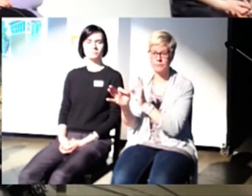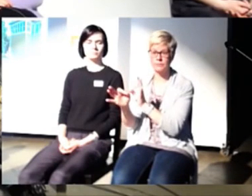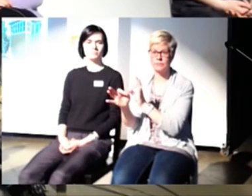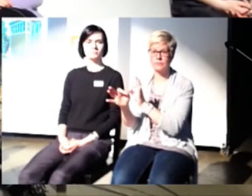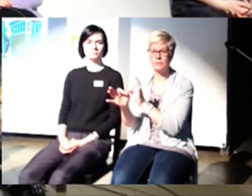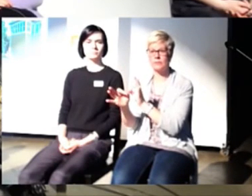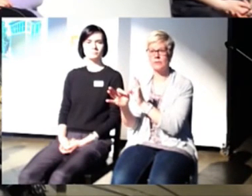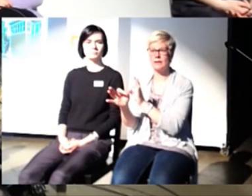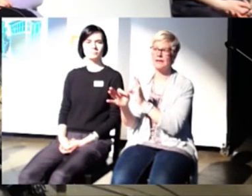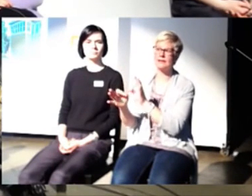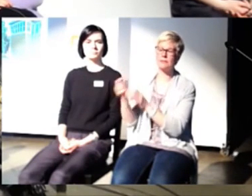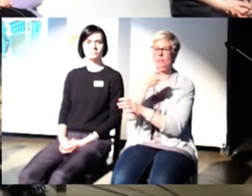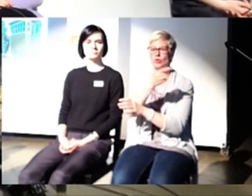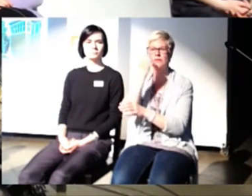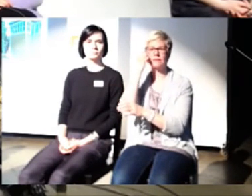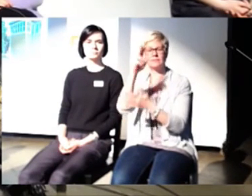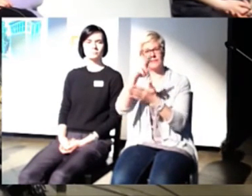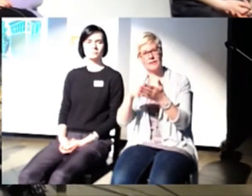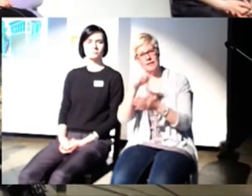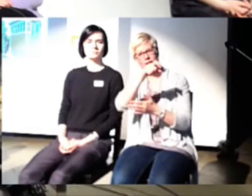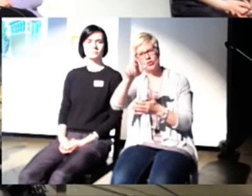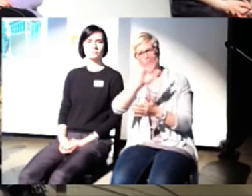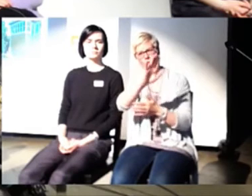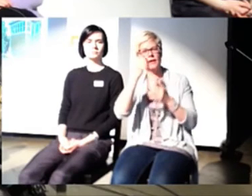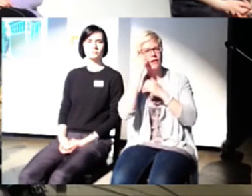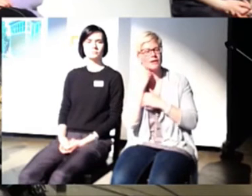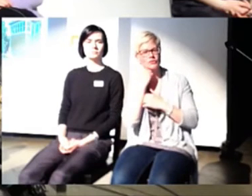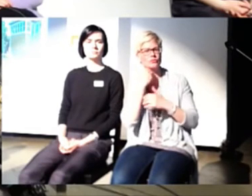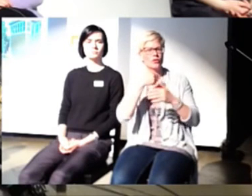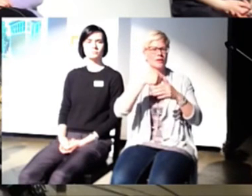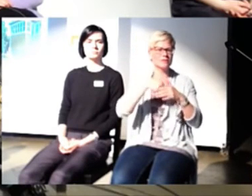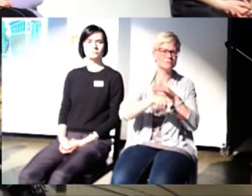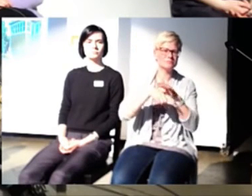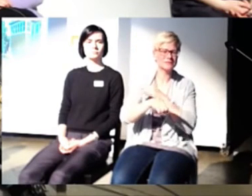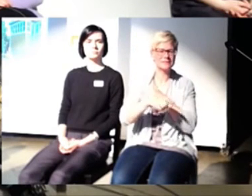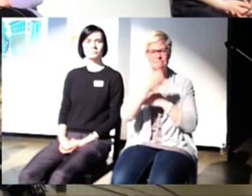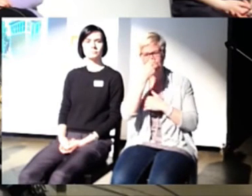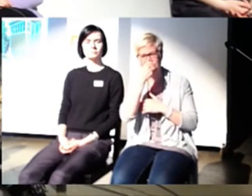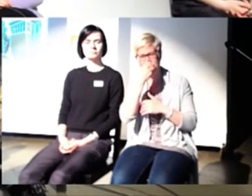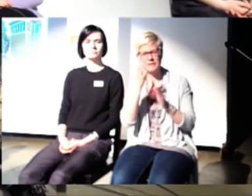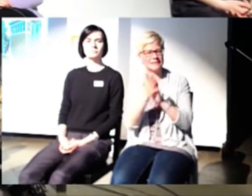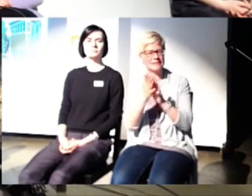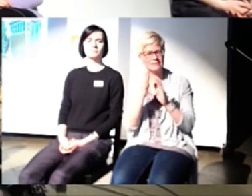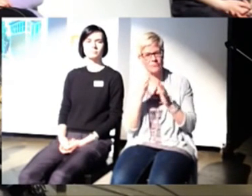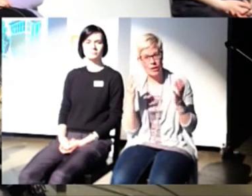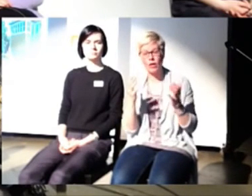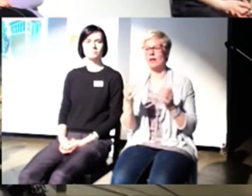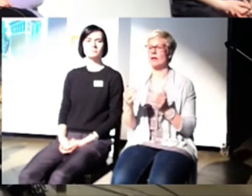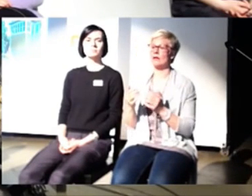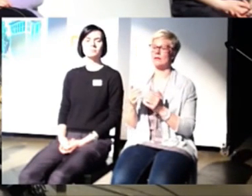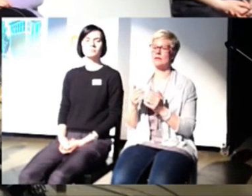pääsisi toisten asuntoihin, mutta ehkä se on kuitenkin askel oikeaan suuntaan. Ja